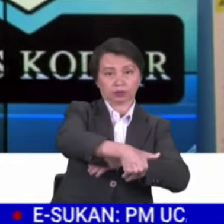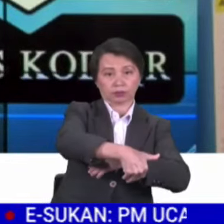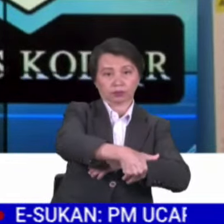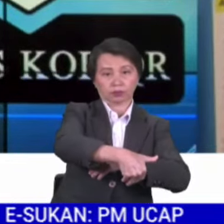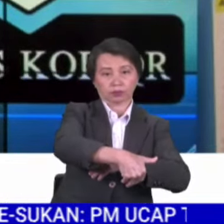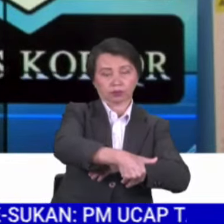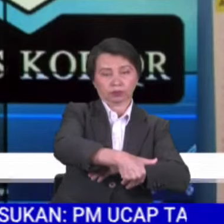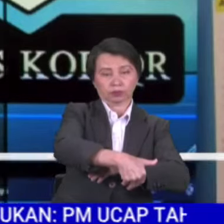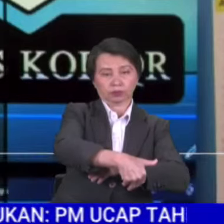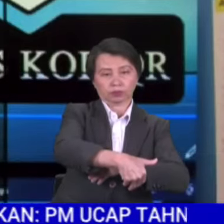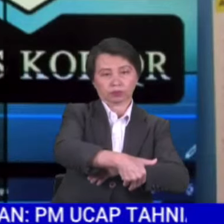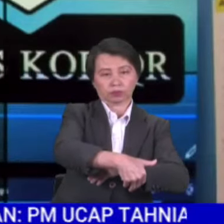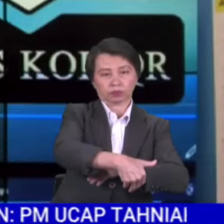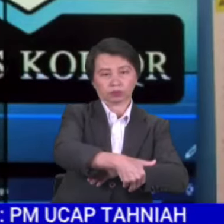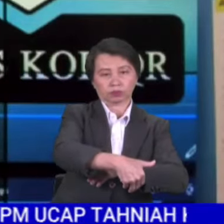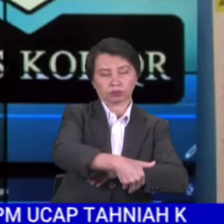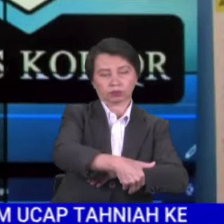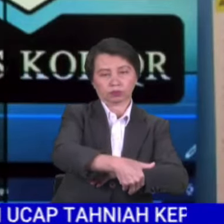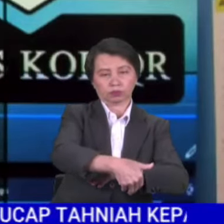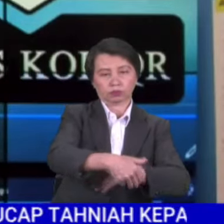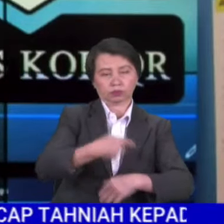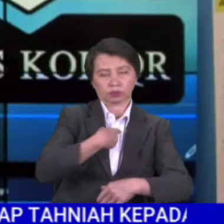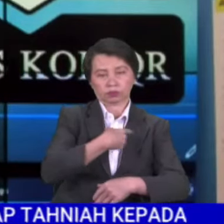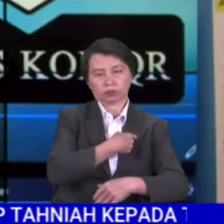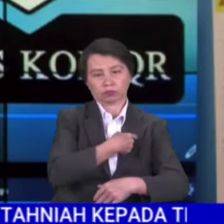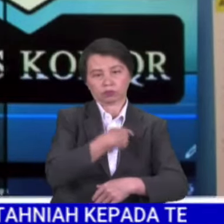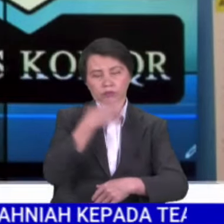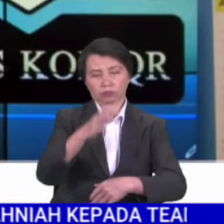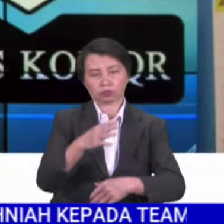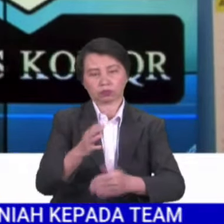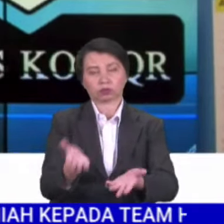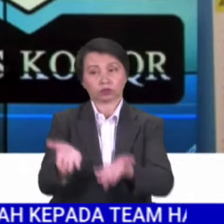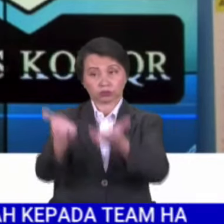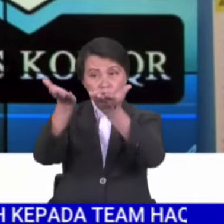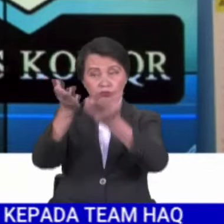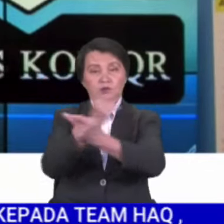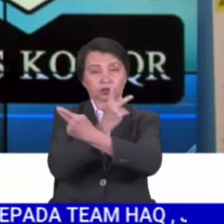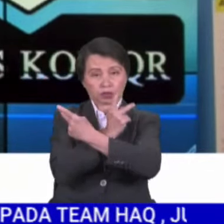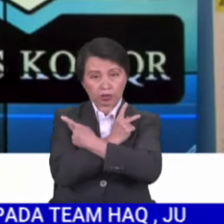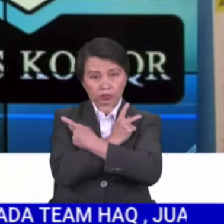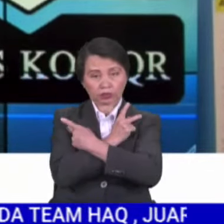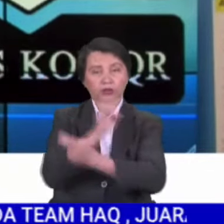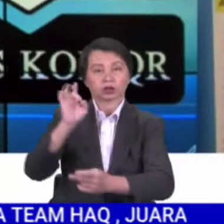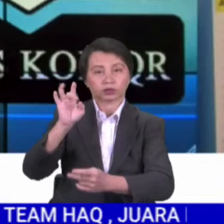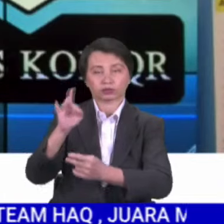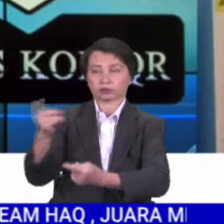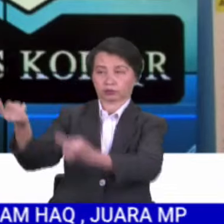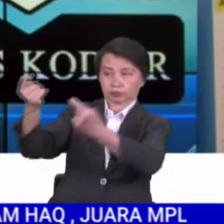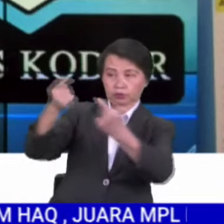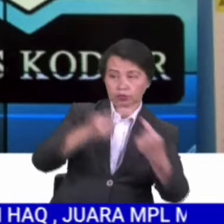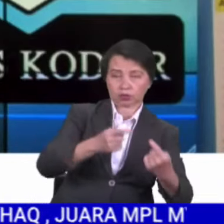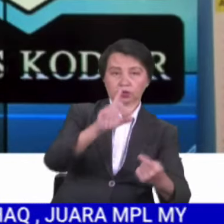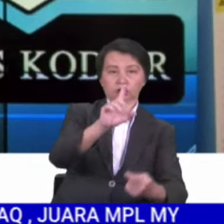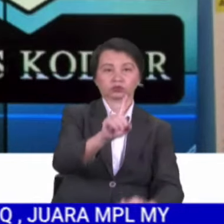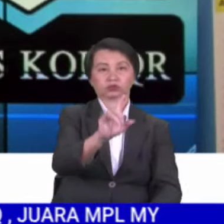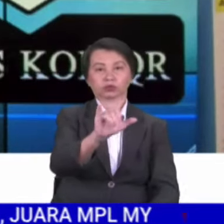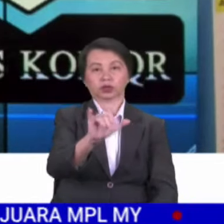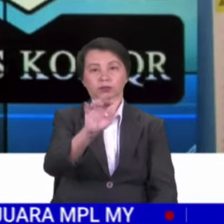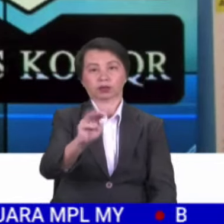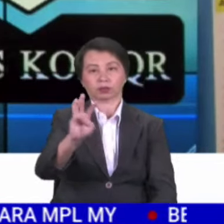akan kita ucapkan, kita menjunjung kasih dengan insyaAllah kehadiran ke bawah Duli Yang Maha